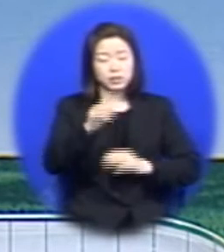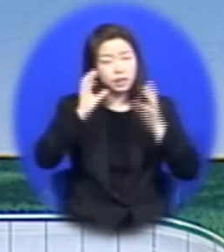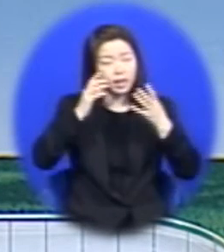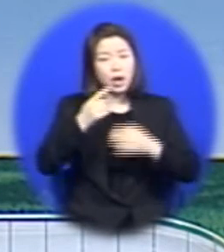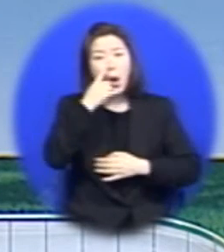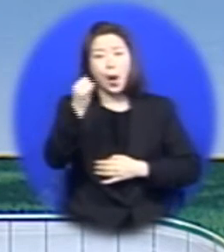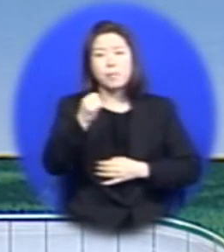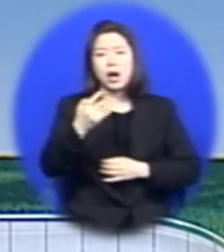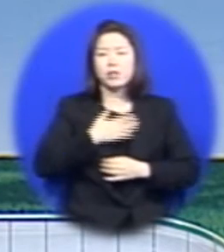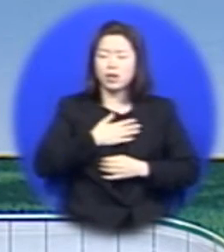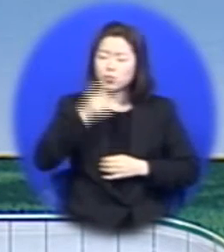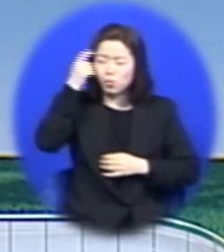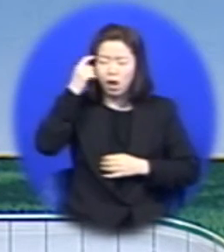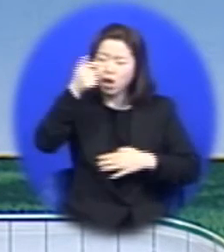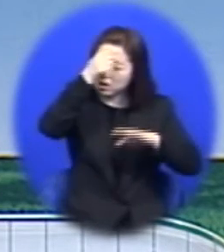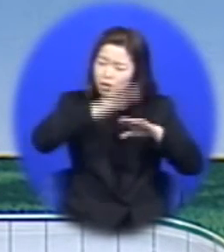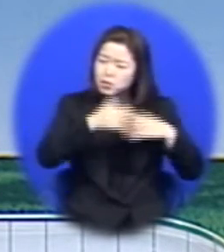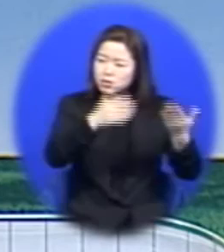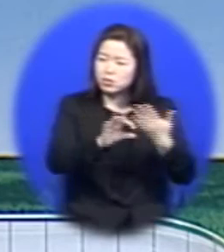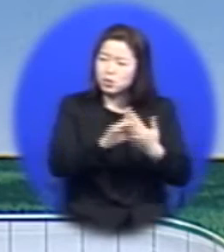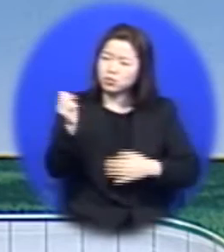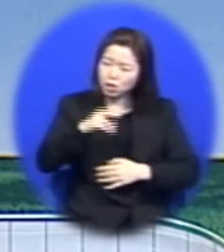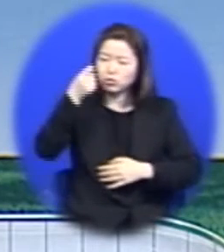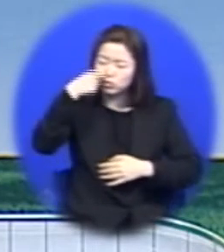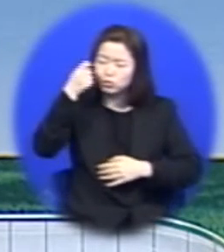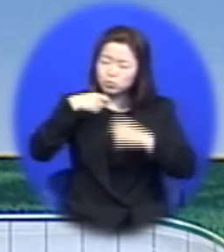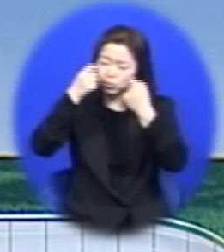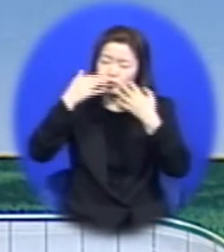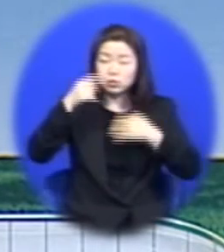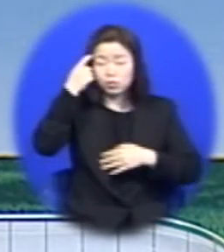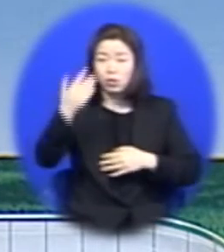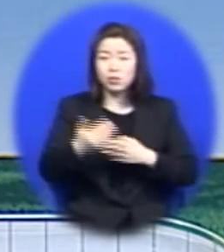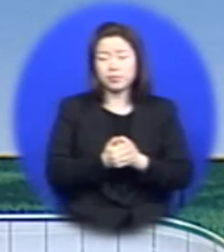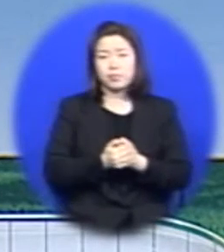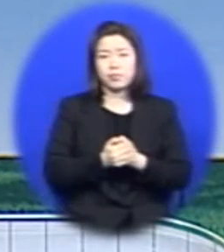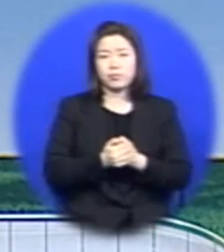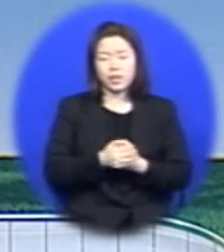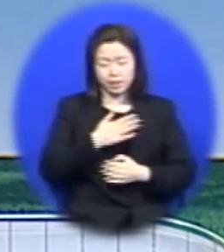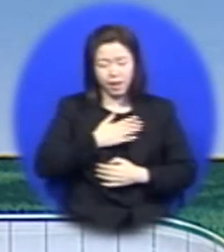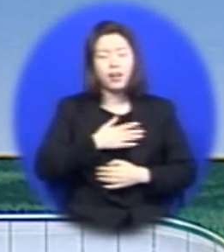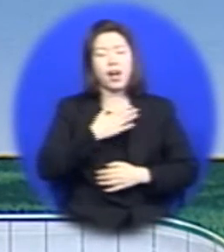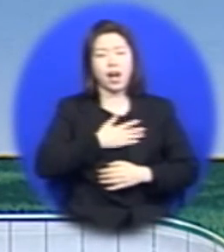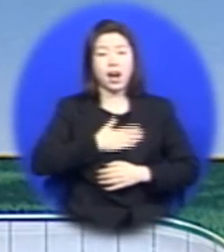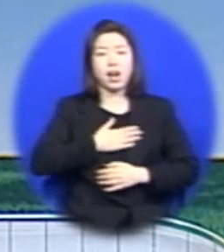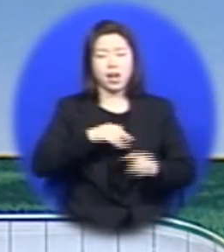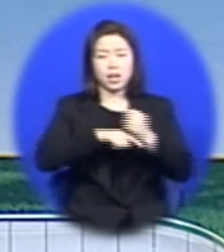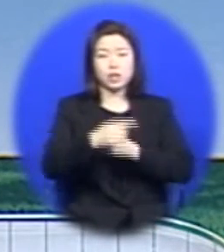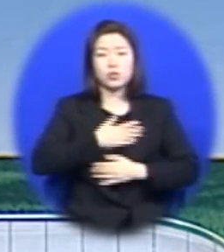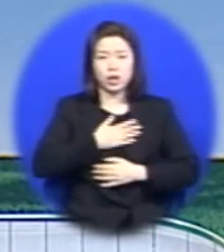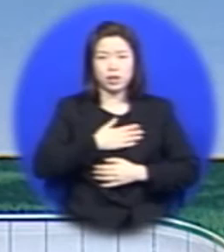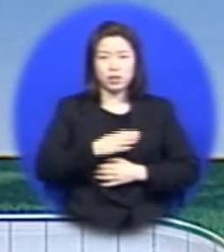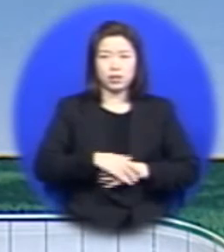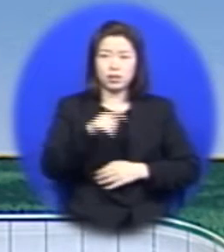나는 왜 이렇게 예배만 드리면 자꾸 눈물이 나? 엄마가, 내가 알고 있어. 이유를 알고 있어. 이 아이가